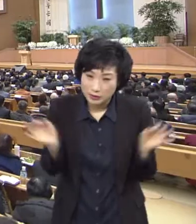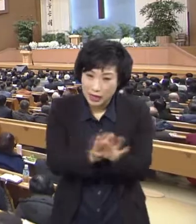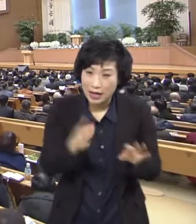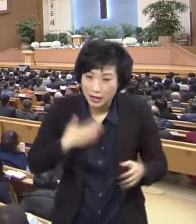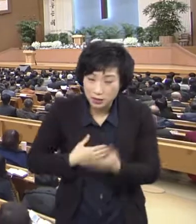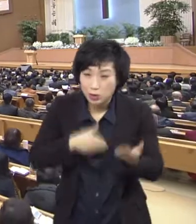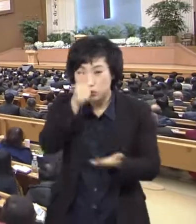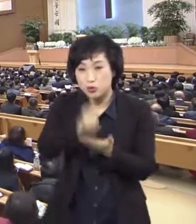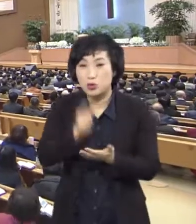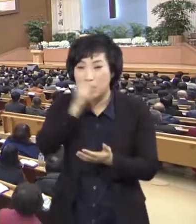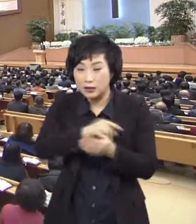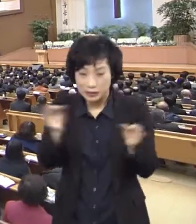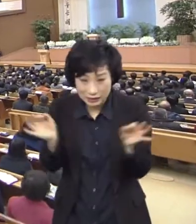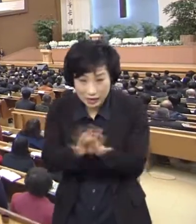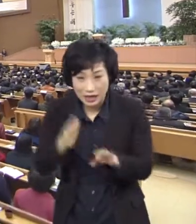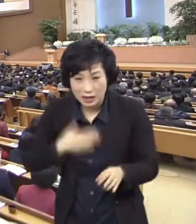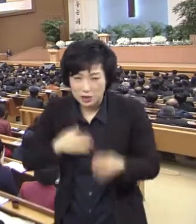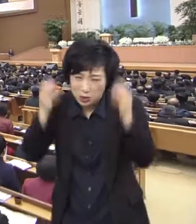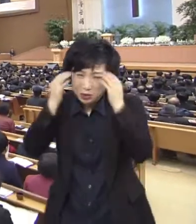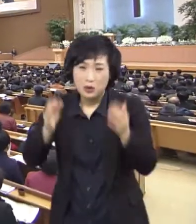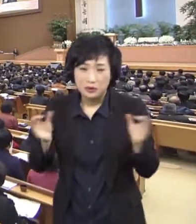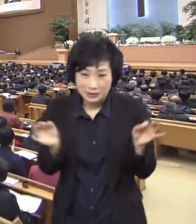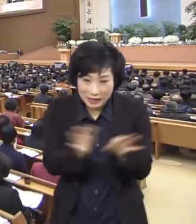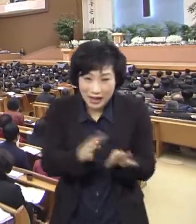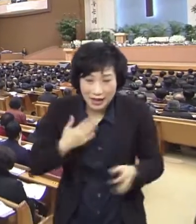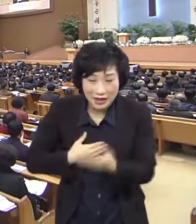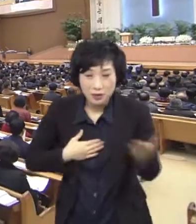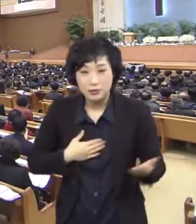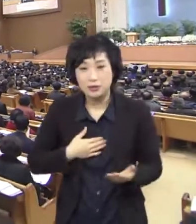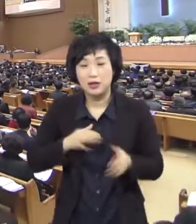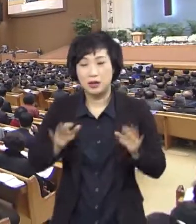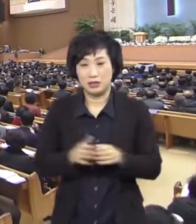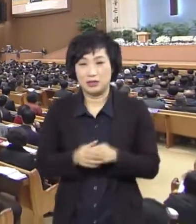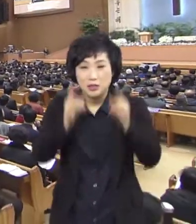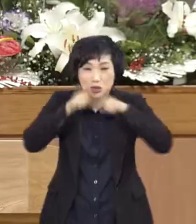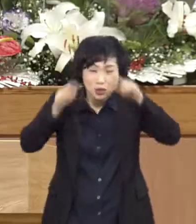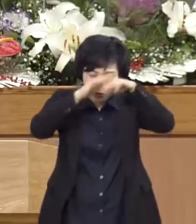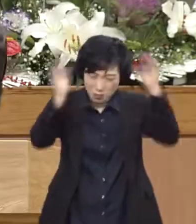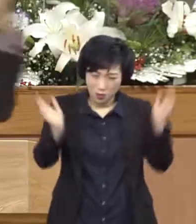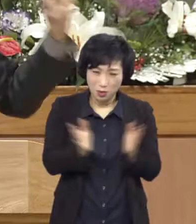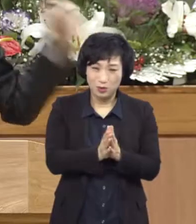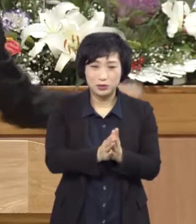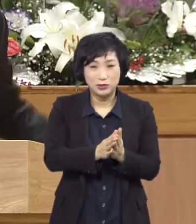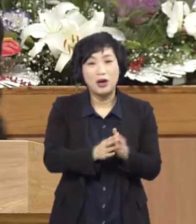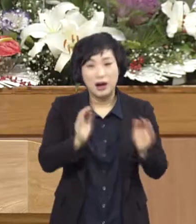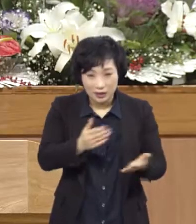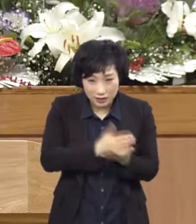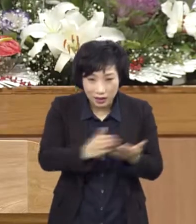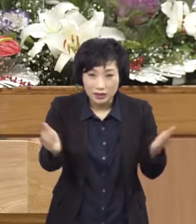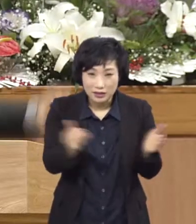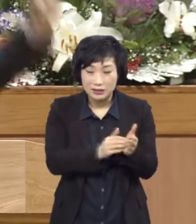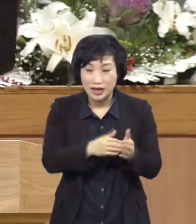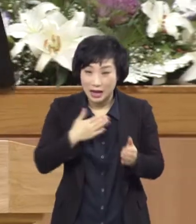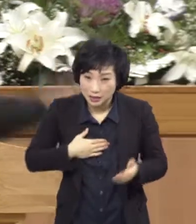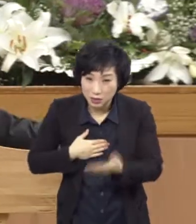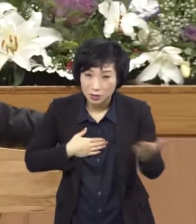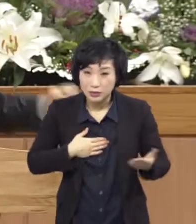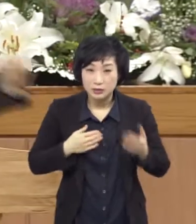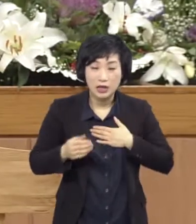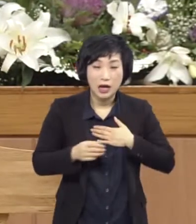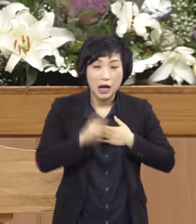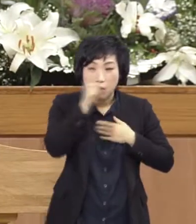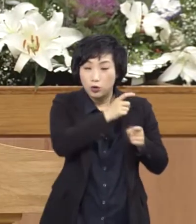것입니다. 고통도 떠날 것입니다. 지옥도 떠날 것입니다. 나를 지배하며 마귀 사단 귀신이 지옥으로 끌고 가려고 할